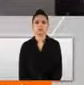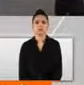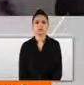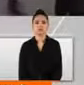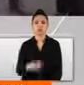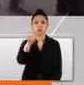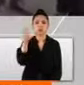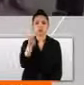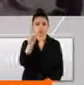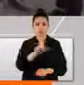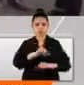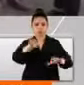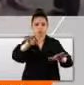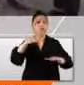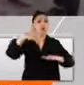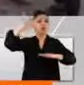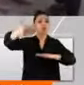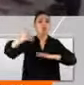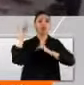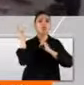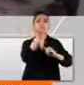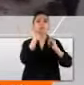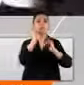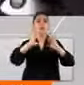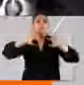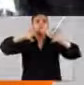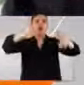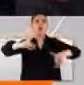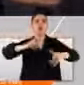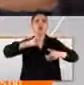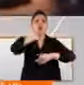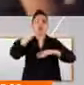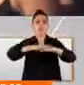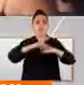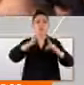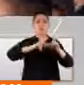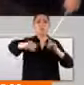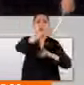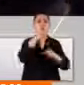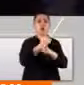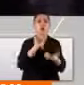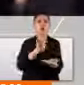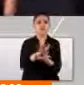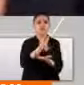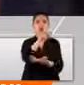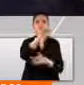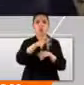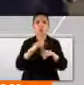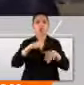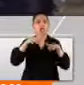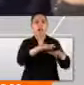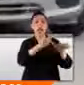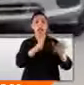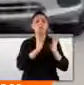Bu görüntülerin yayınlanmasının ardından tepki çığ gibi büyüdü. Cinayeti işleyen polisler görevden alındı ama ülkede